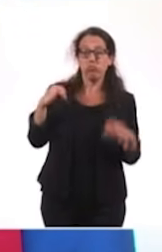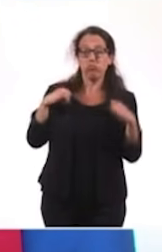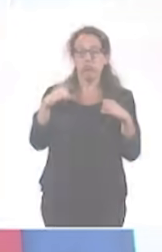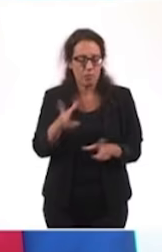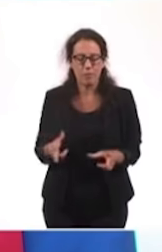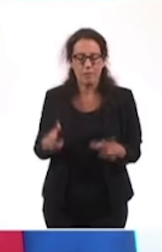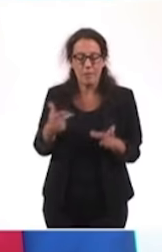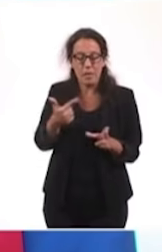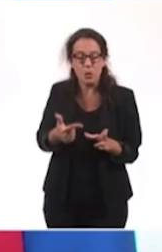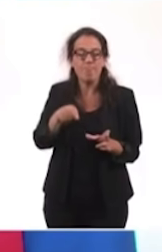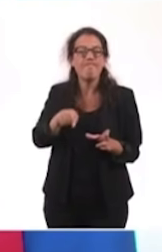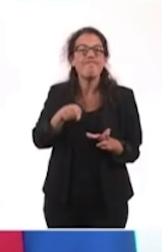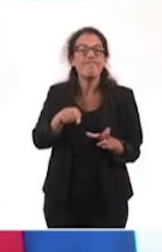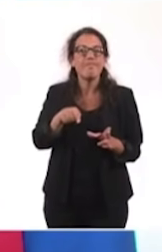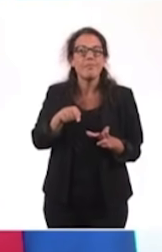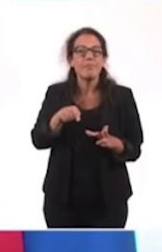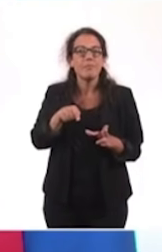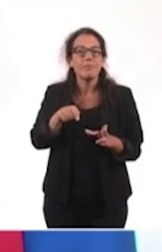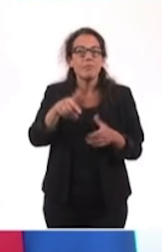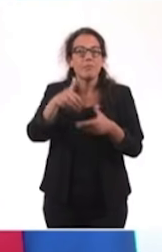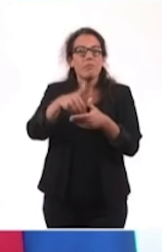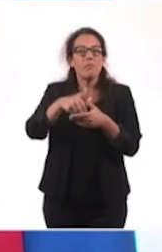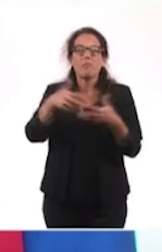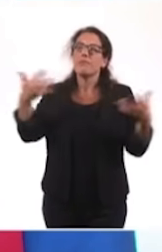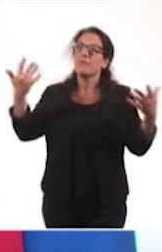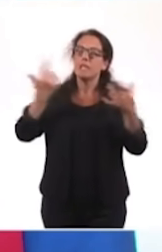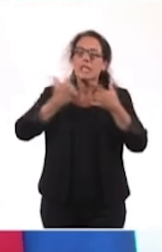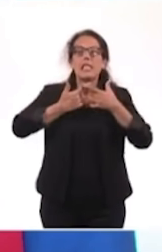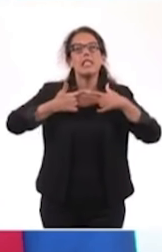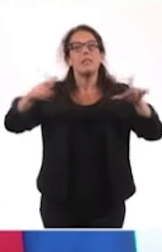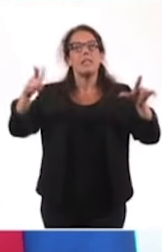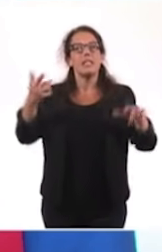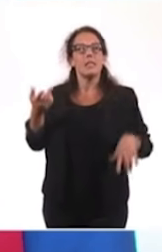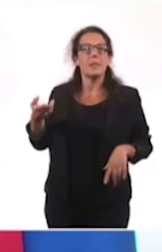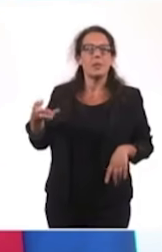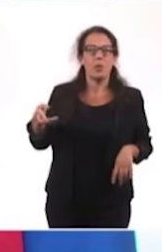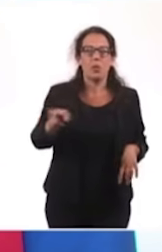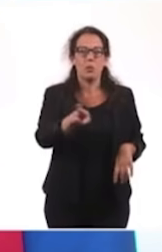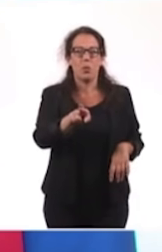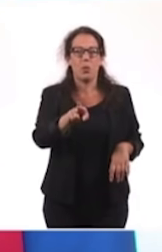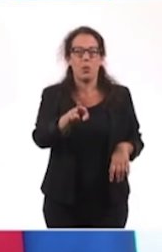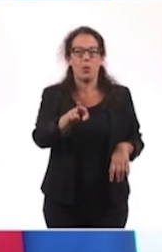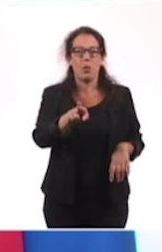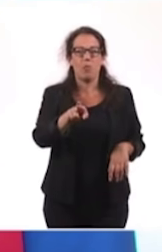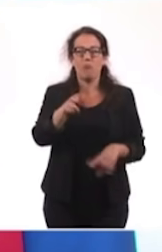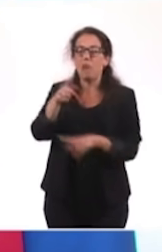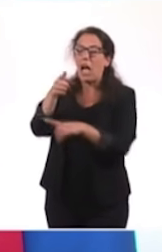normal. La liberté, enfin, va redevenir la règle et l'interdiction constituera